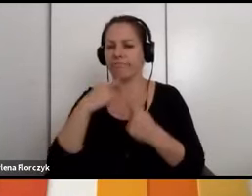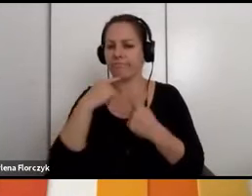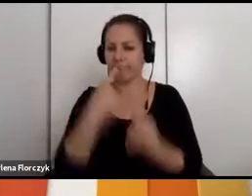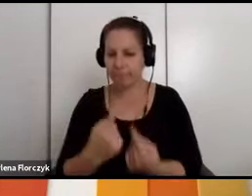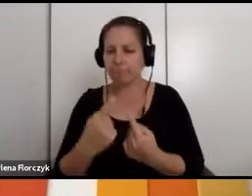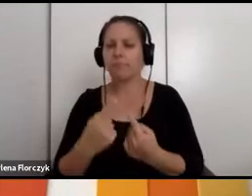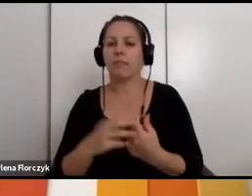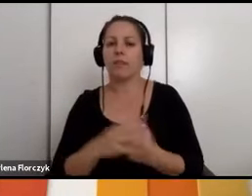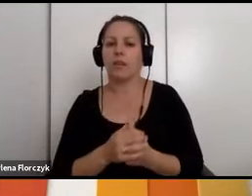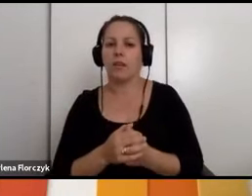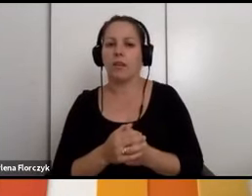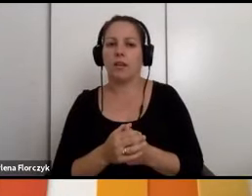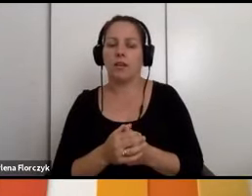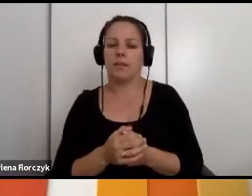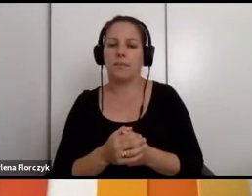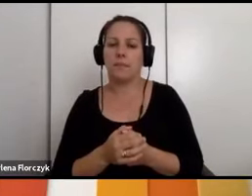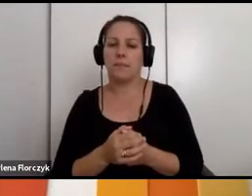że